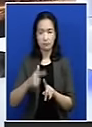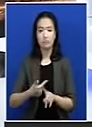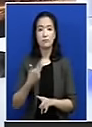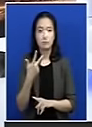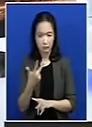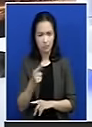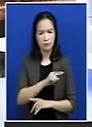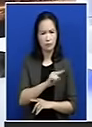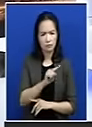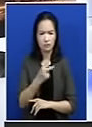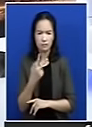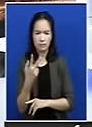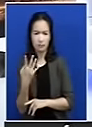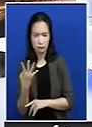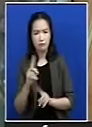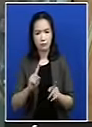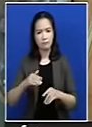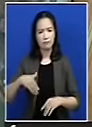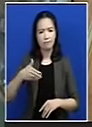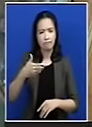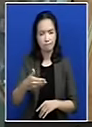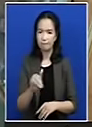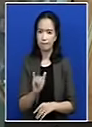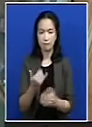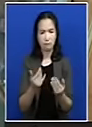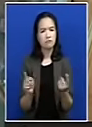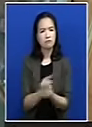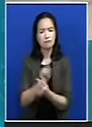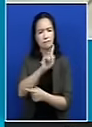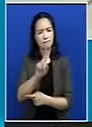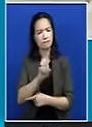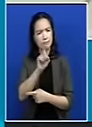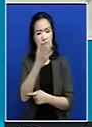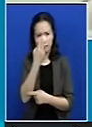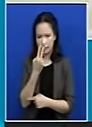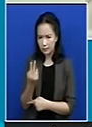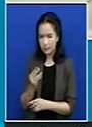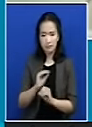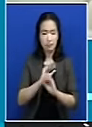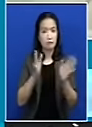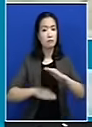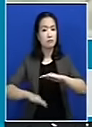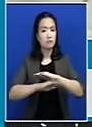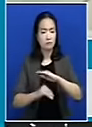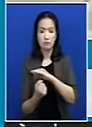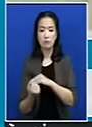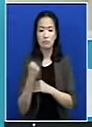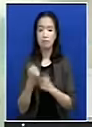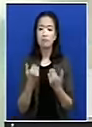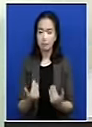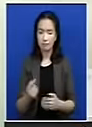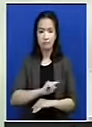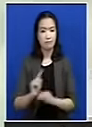คะ 3-4 วันผ่านมาแล้วคดียังไม่คืบหน้าจนสังคมตั้งคำถามเพราะว่ามีคลิปชัดเจนอยู่แล้วน่าจะเป็นหลักฐานหนาแน่นวัน